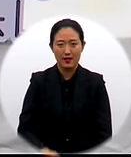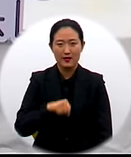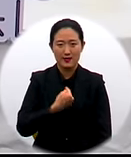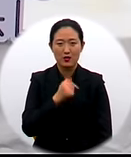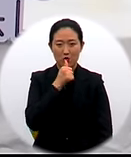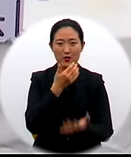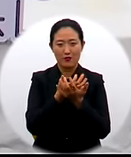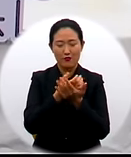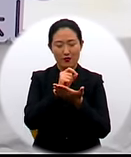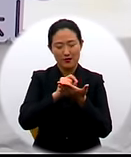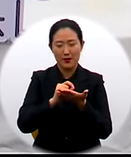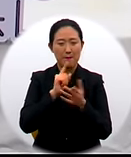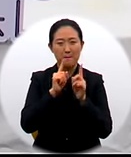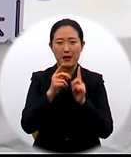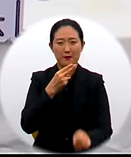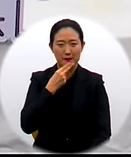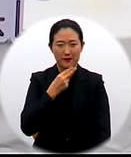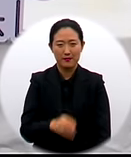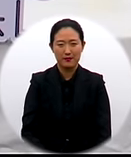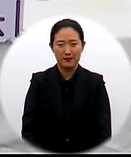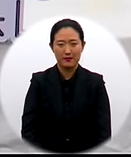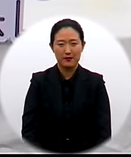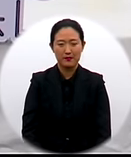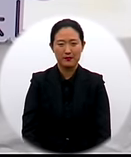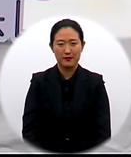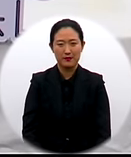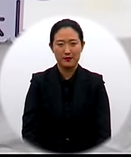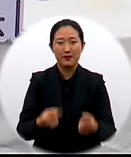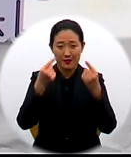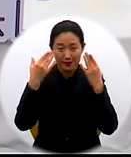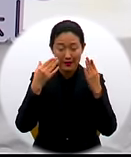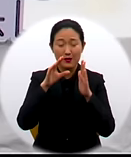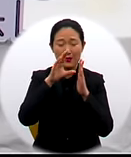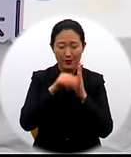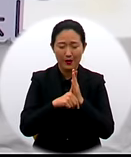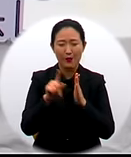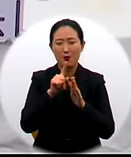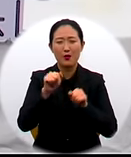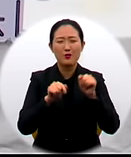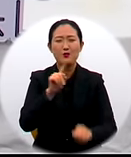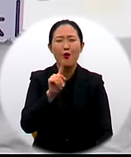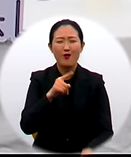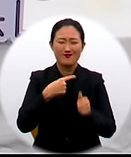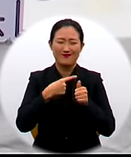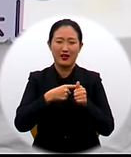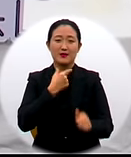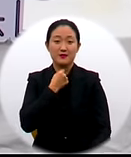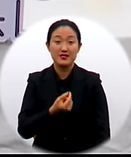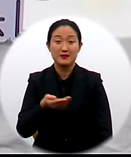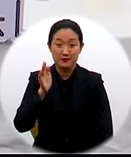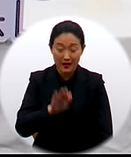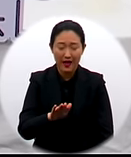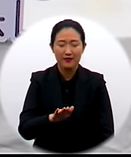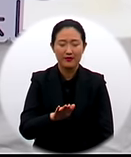말이 없어요. 이 얘기를 굉장히 많이 듣습니다. 그럼 이제 저도 대학생활 동안 뭐 했길래 쓸 말이 없어? 말하고 싶지만 어쨌든 쓸 말이 없대요. 근데 보통 그렇게